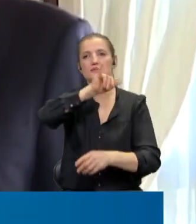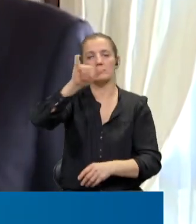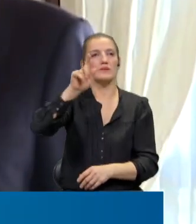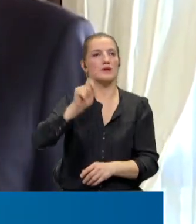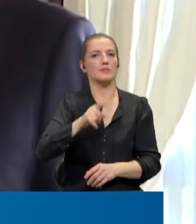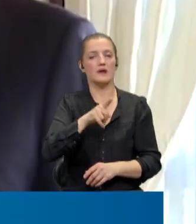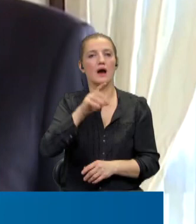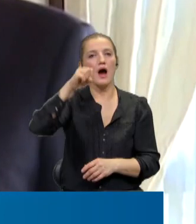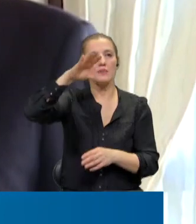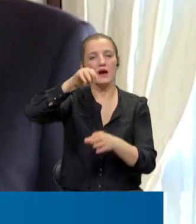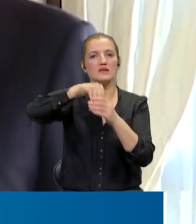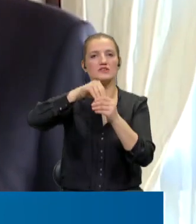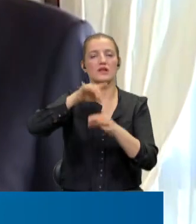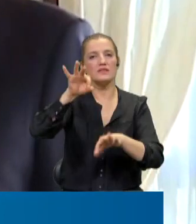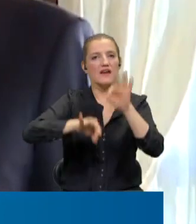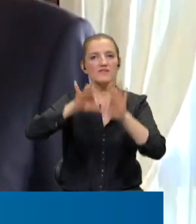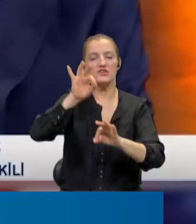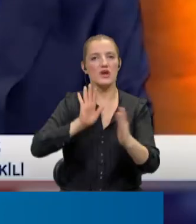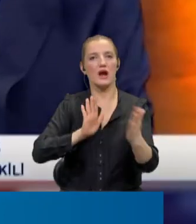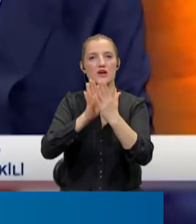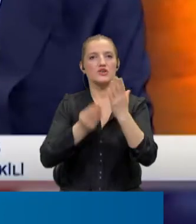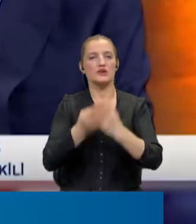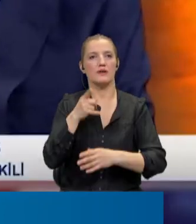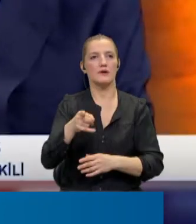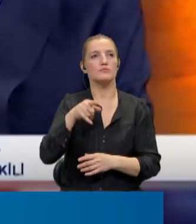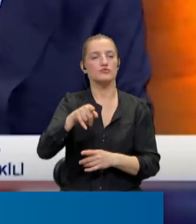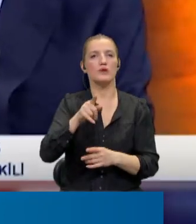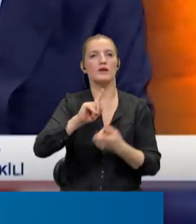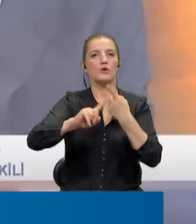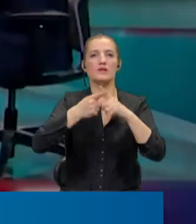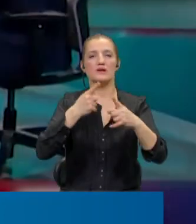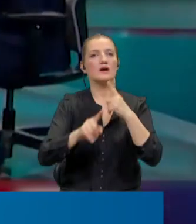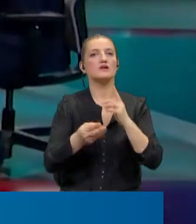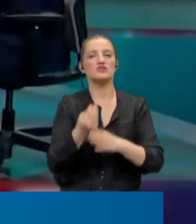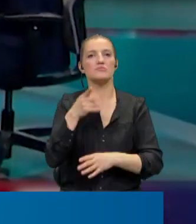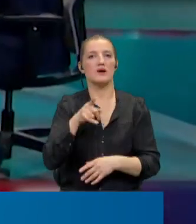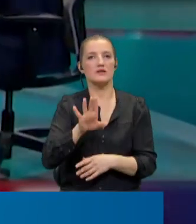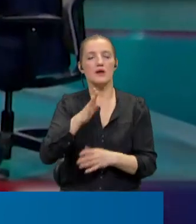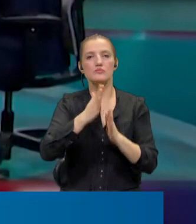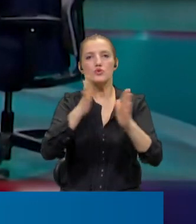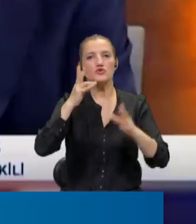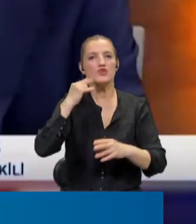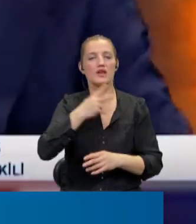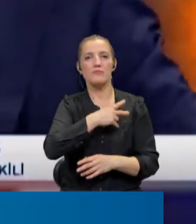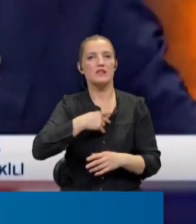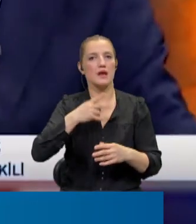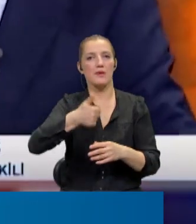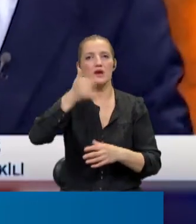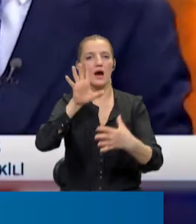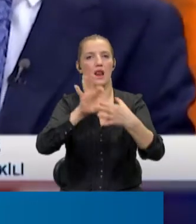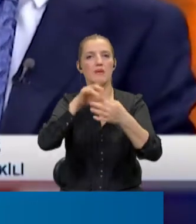yaptığı Ak Parti cephesinde testisi itiraz edenlere siyasetle çıkmaz boşuna uğraşmasın Büyükşehir Belediyesi ile başkanı ile ilgili